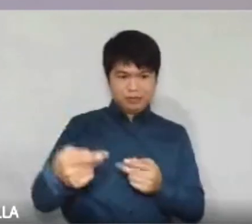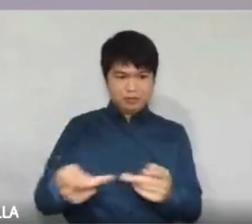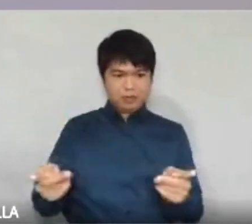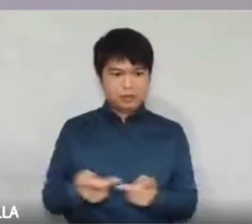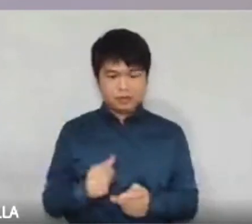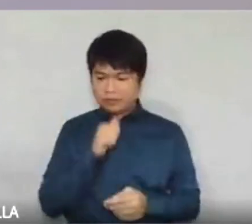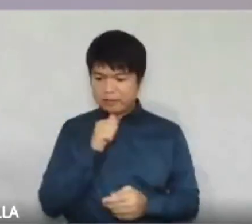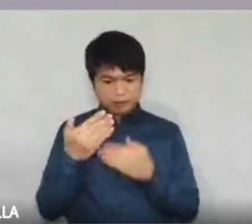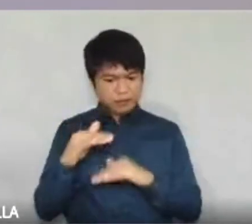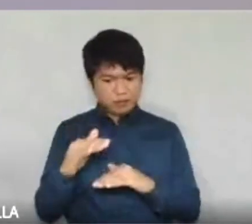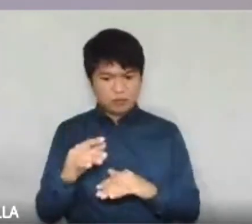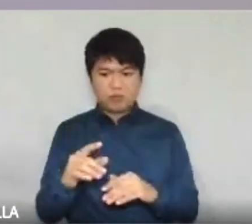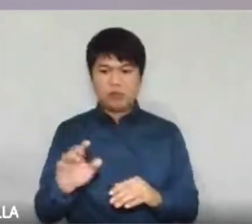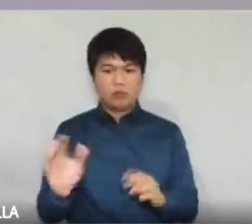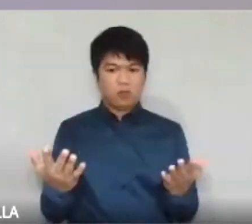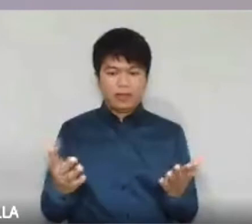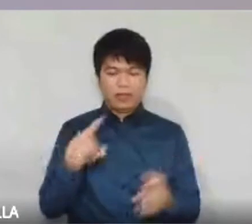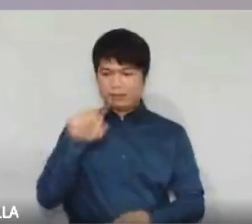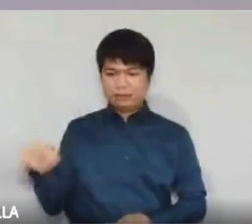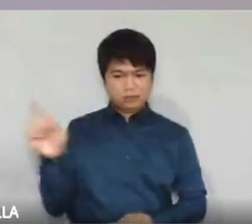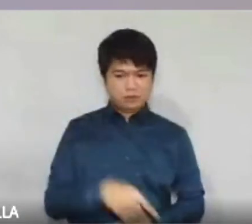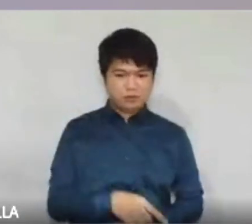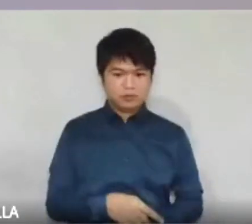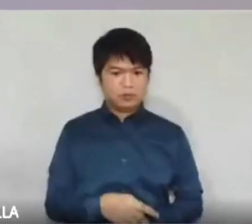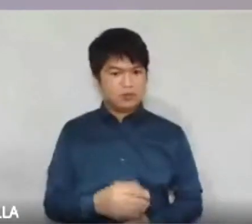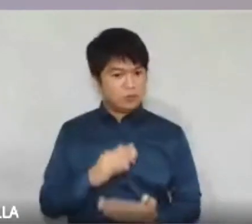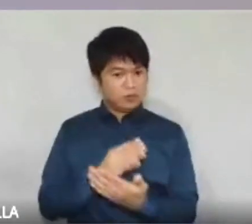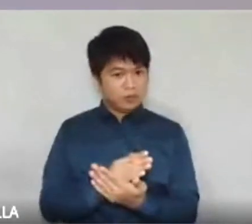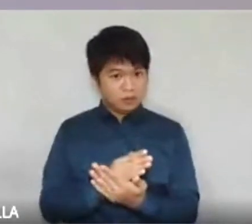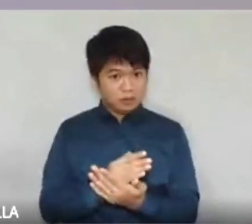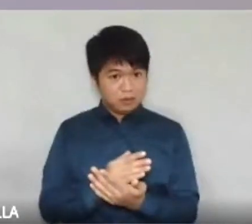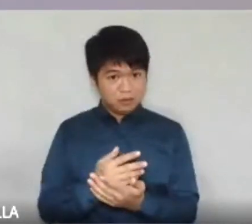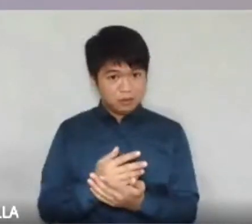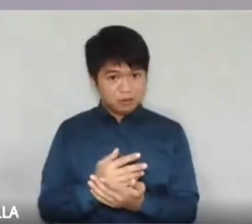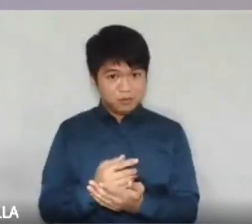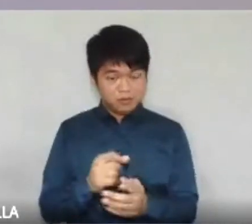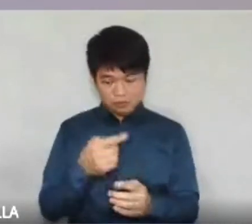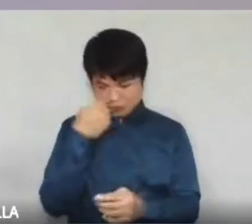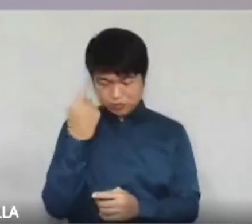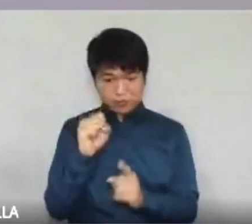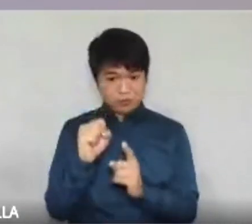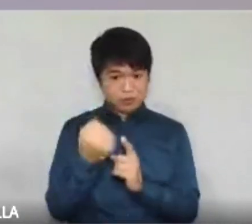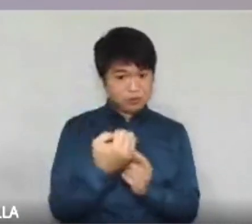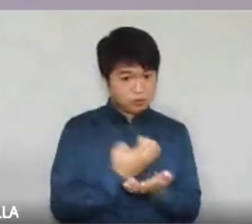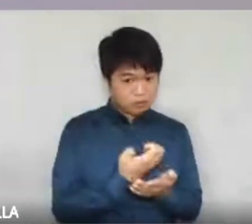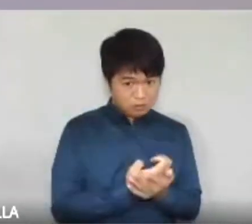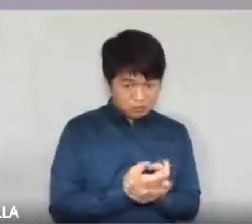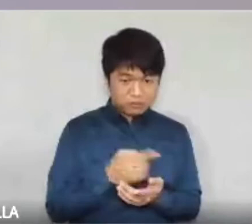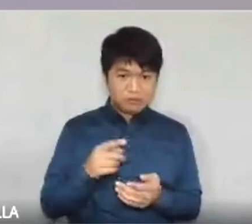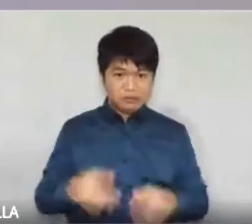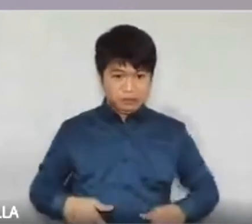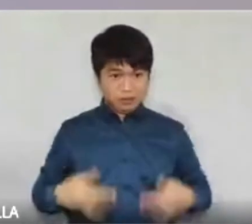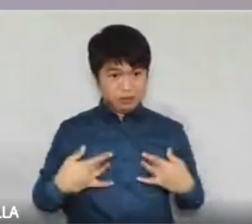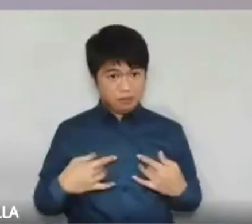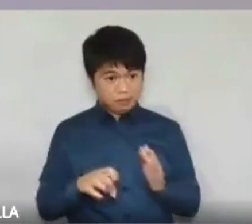Walang diskriminasyon o restriction na mangyayari by virtue of someone's status or disposition in life. For example,